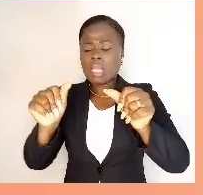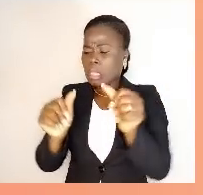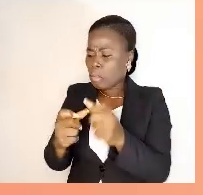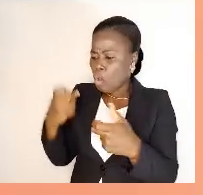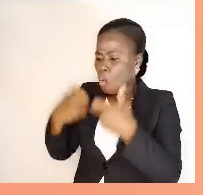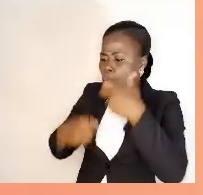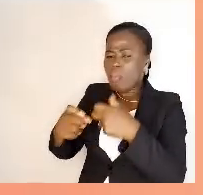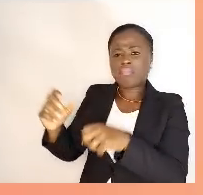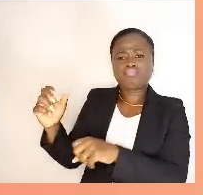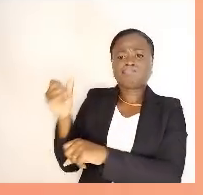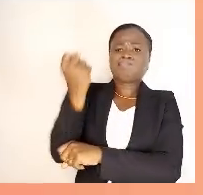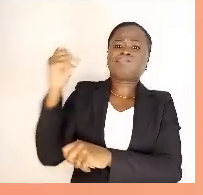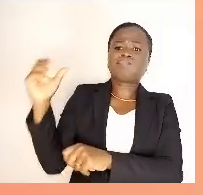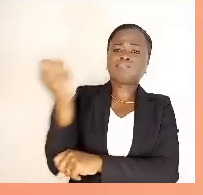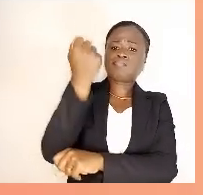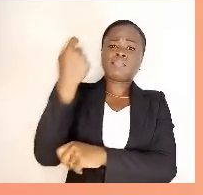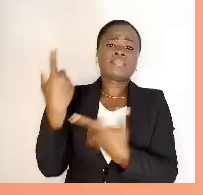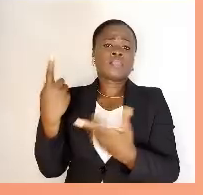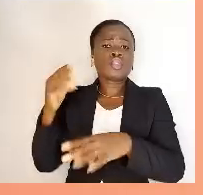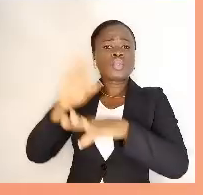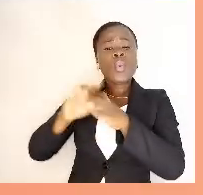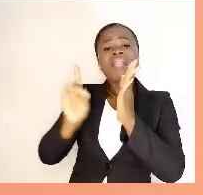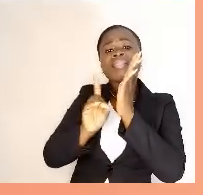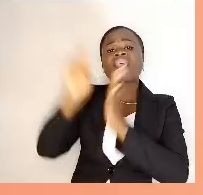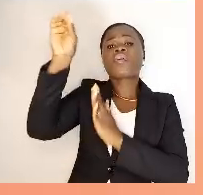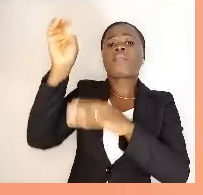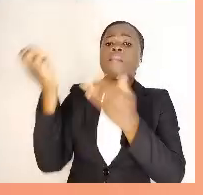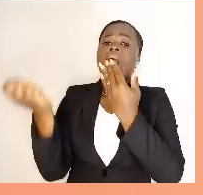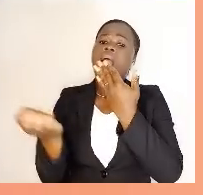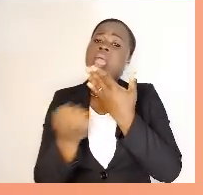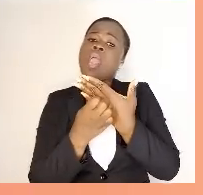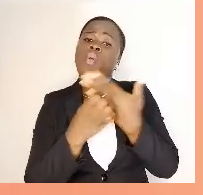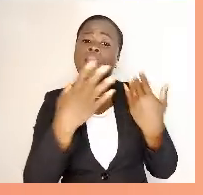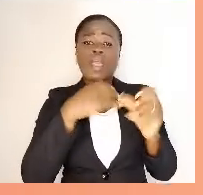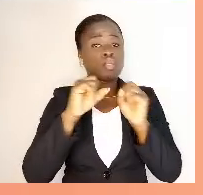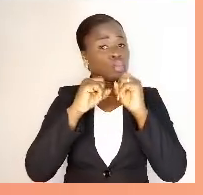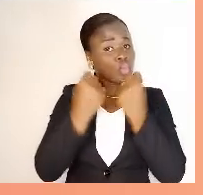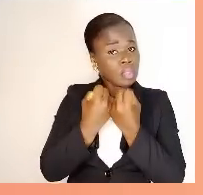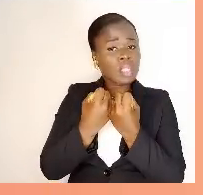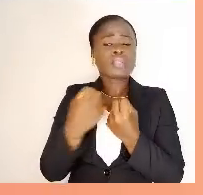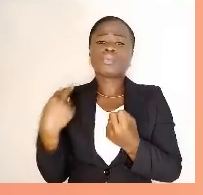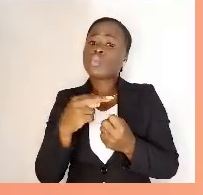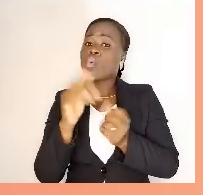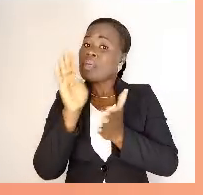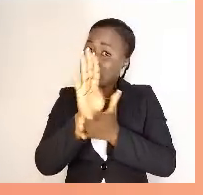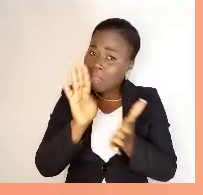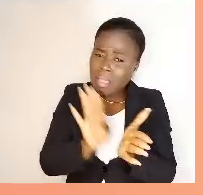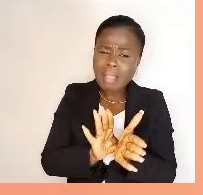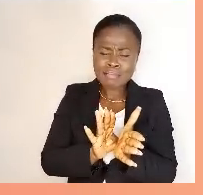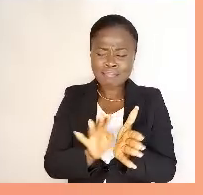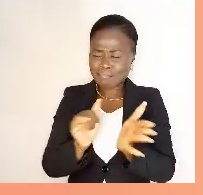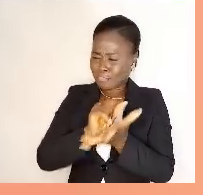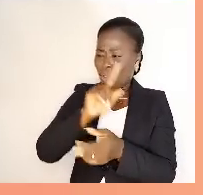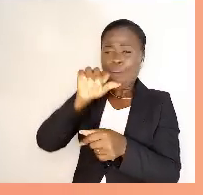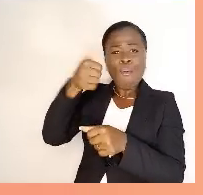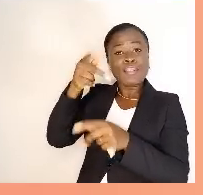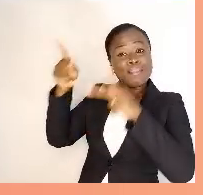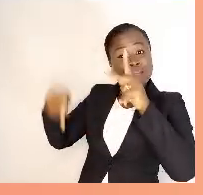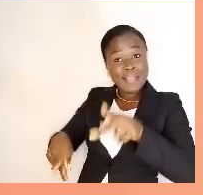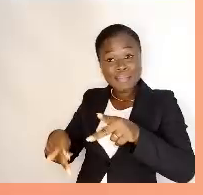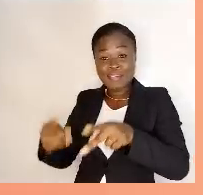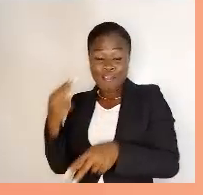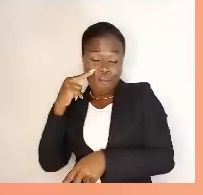cessé de relever les défis liés au développement économique et social. Nous avons un bilan qui amène